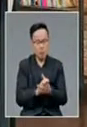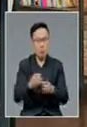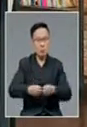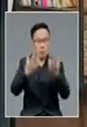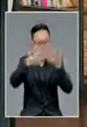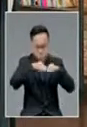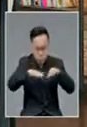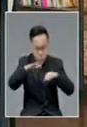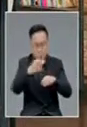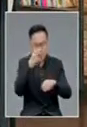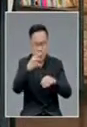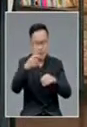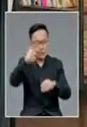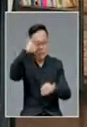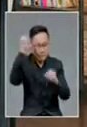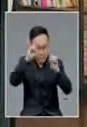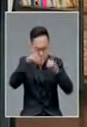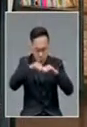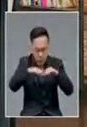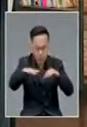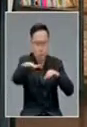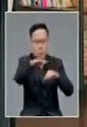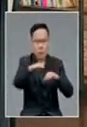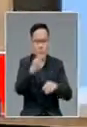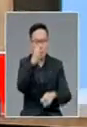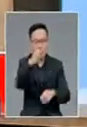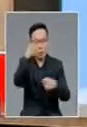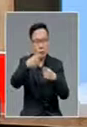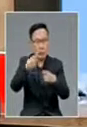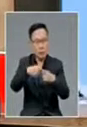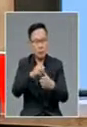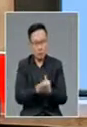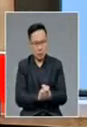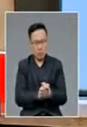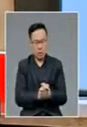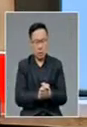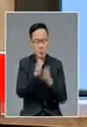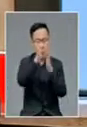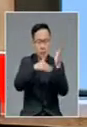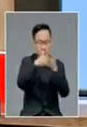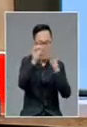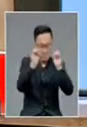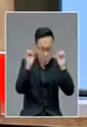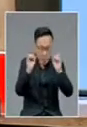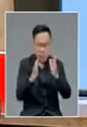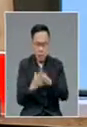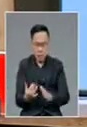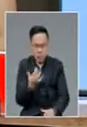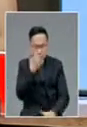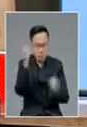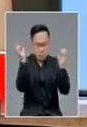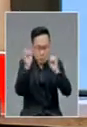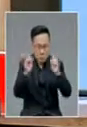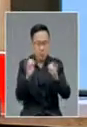การทำความสะอาดก็ยากเข้าไปอีกนะคะ เมื่อกี้ดูเห็นอย่างเพลิงที่โหมขึ้นมาก ็ น่ากลัวแล้วก็ตามรายงานข่าวที่ระ